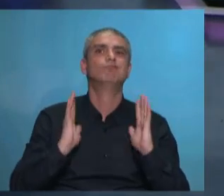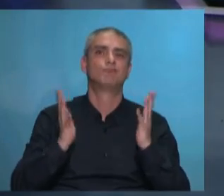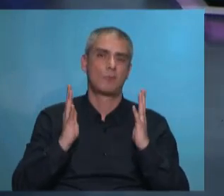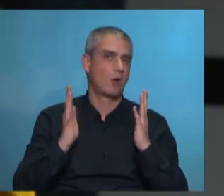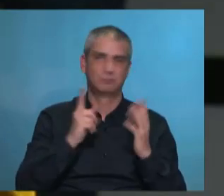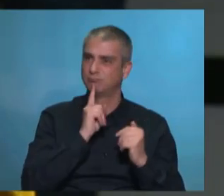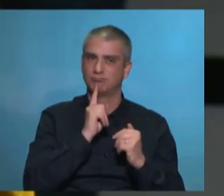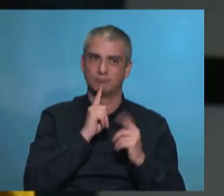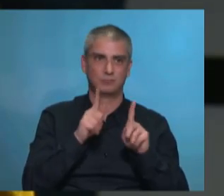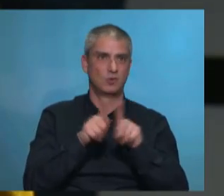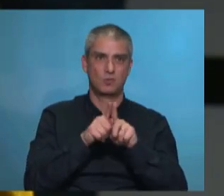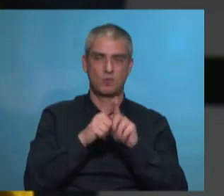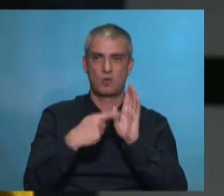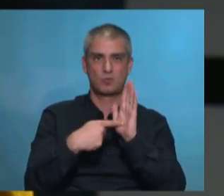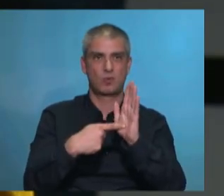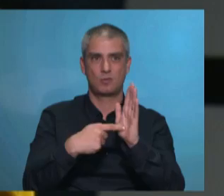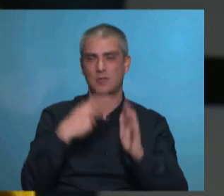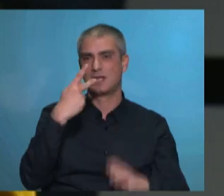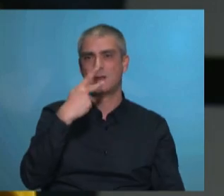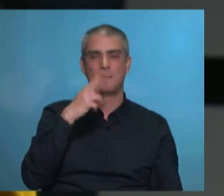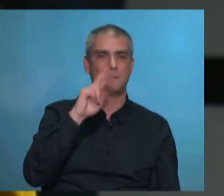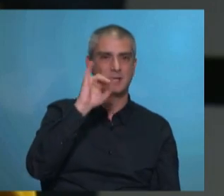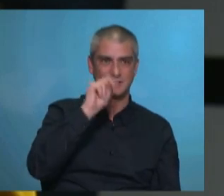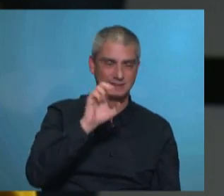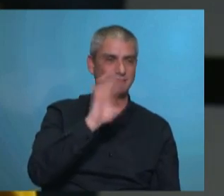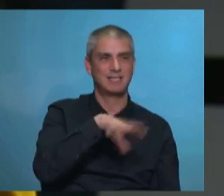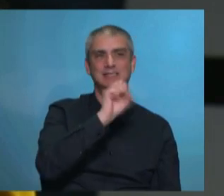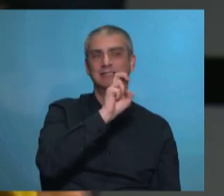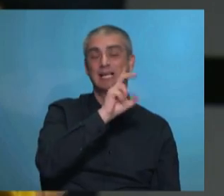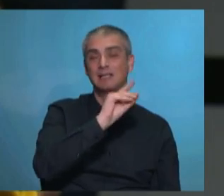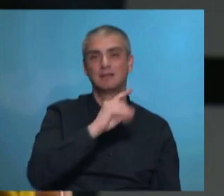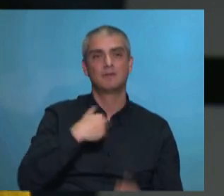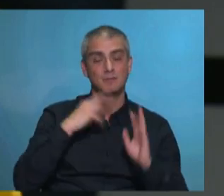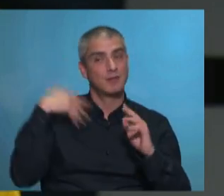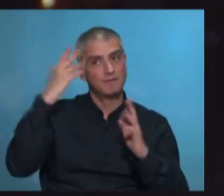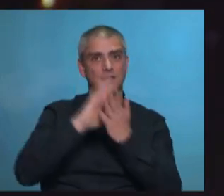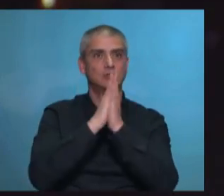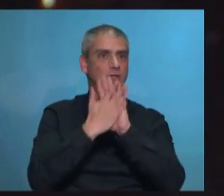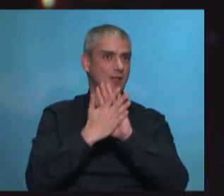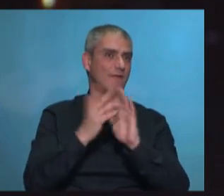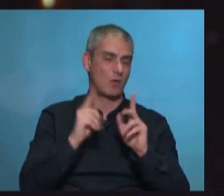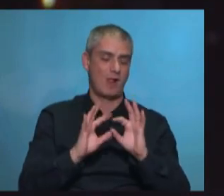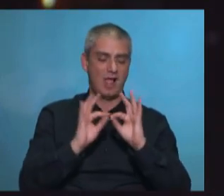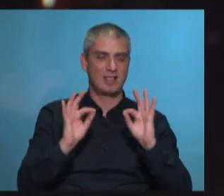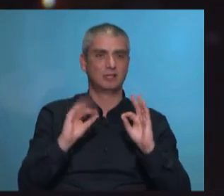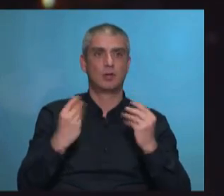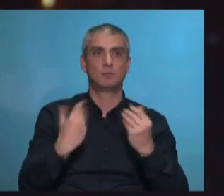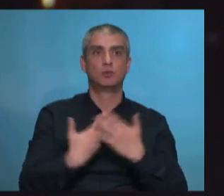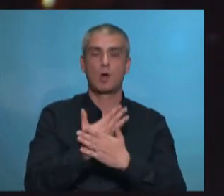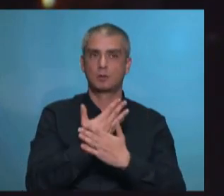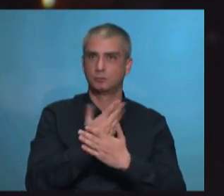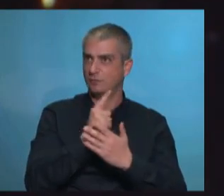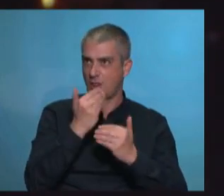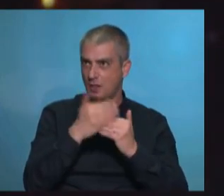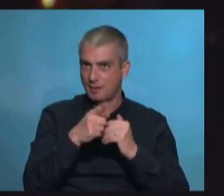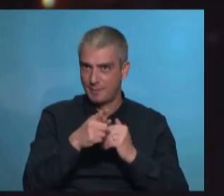כמו דוגמאות בדמות פרינס וסעיד, מקווה שזה ישתנה. אבל אולי עידו זה תחילתו של משהו חדש. אולי. לא ניפרד ממך,